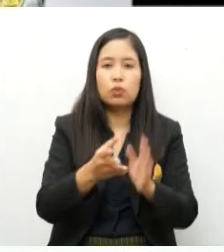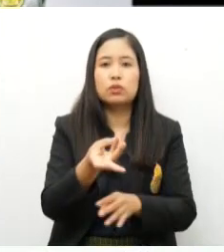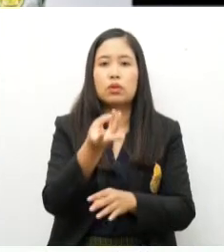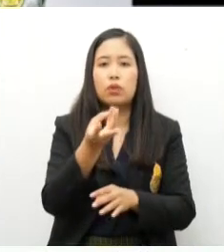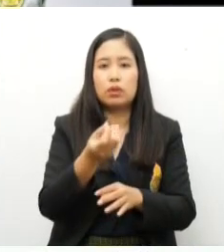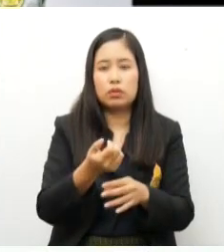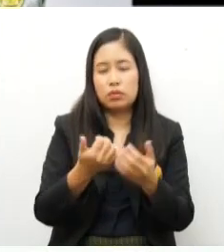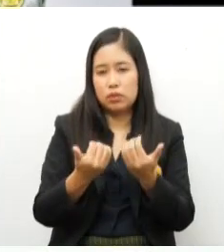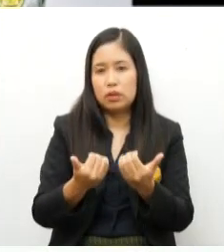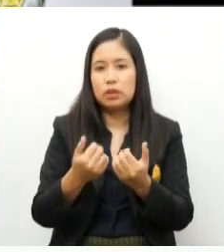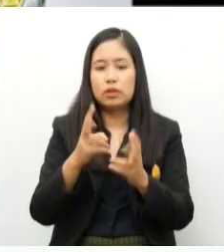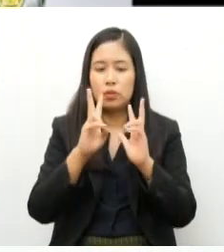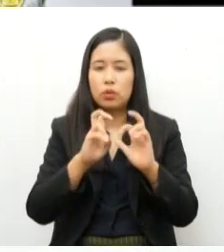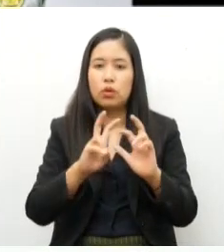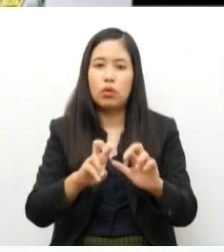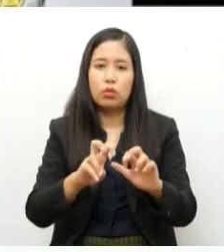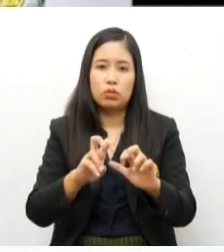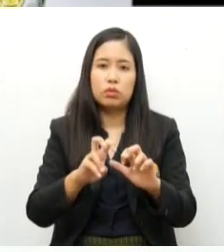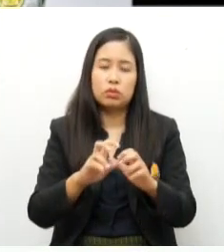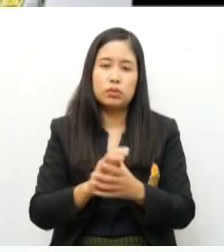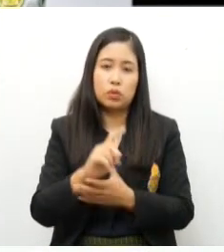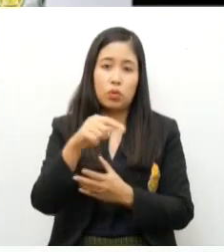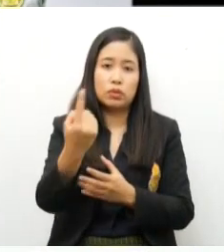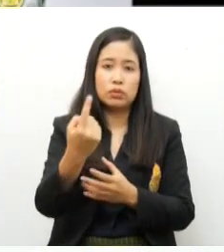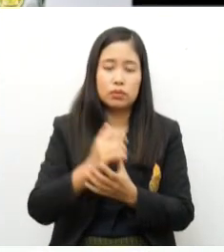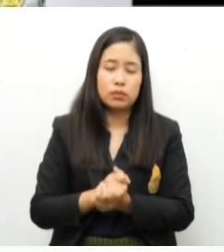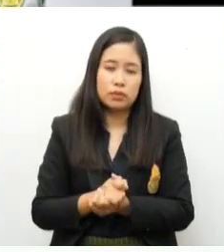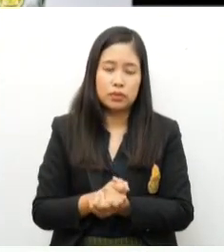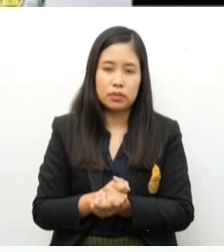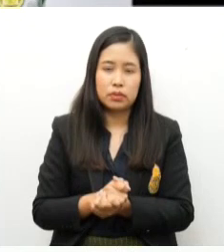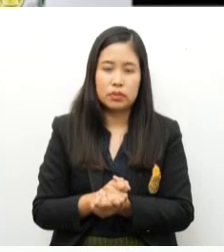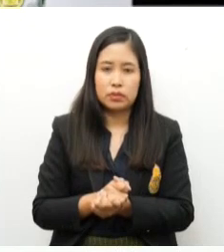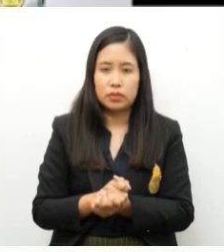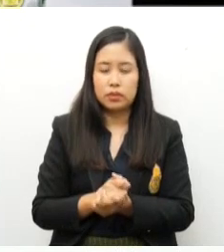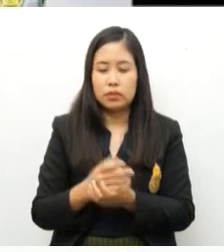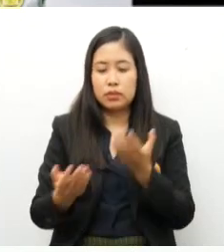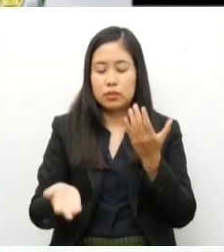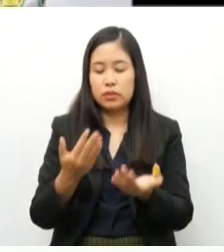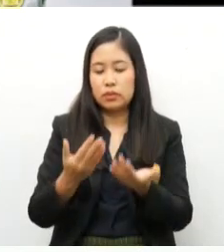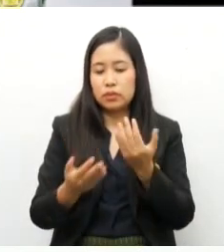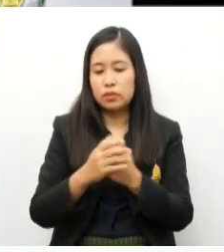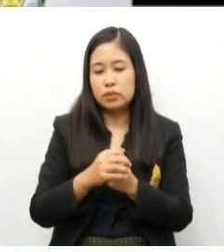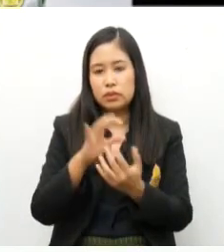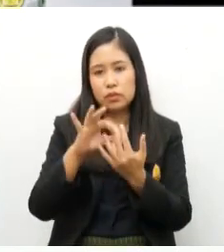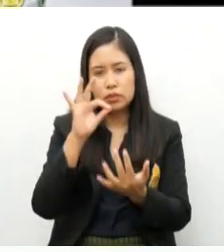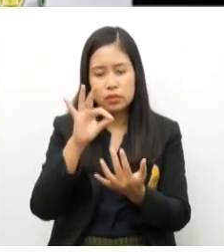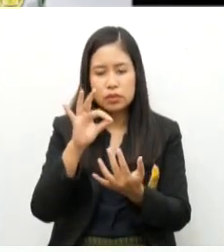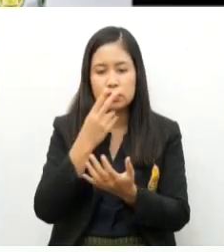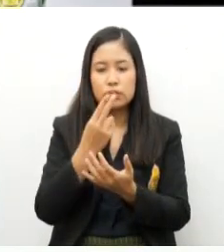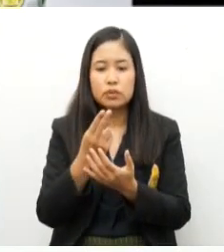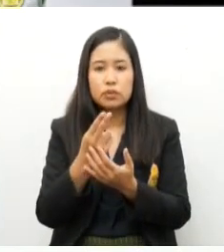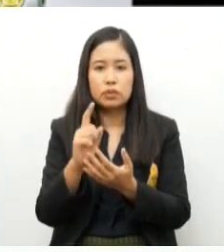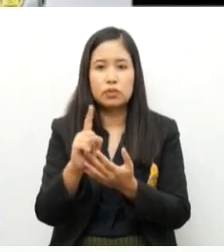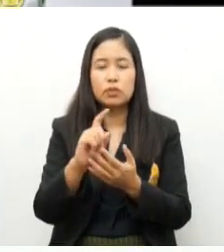การวิเคราะห์สังเคราะห์อีกครั้งหนึ่งก่อนนะครับแต่อย่างไรก็ตามผลการดำเนินงานคราวนี้เราก็จะส่งไปให้ทางก